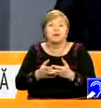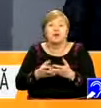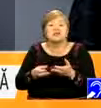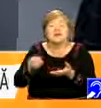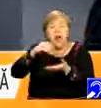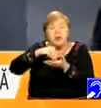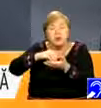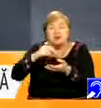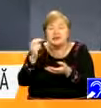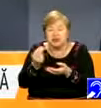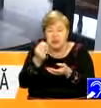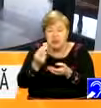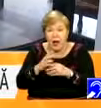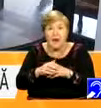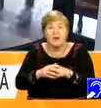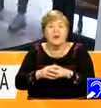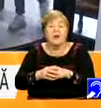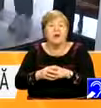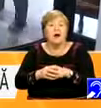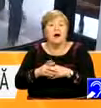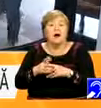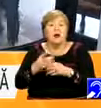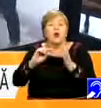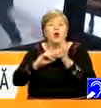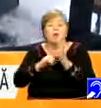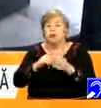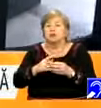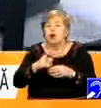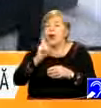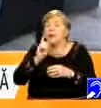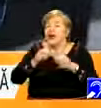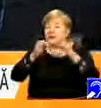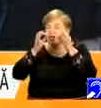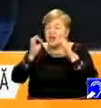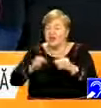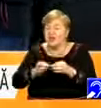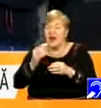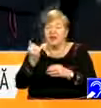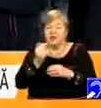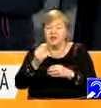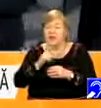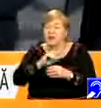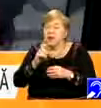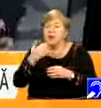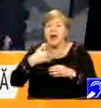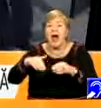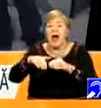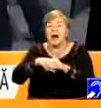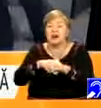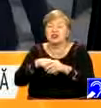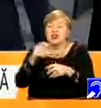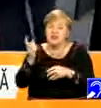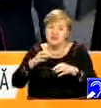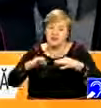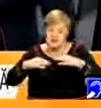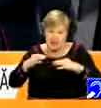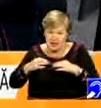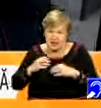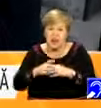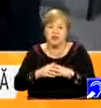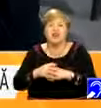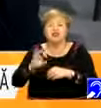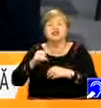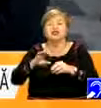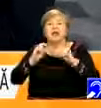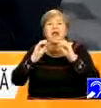adăugire prin o introducere a acestei obligativități a certificatului verde doar pentru personalul din domeniul sanitar și cel din